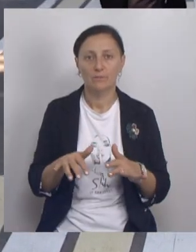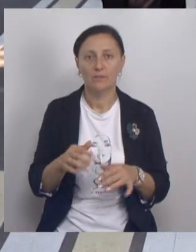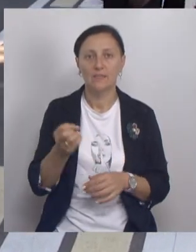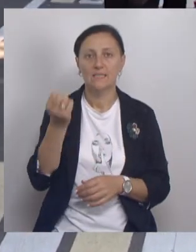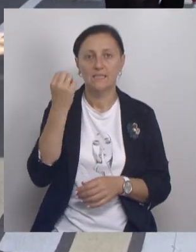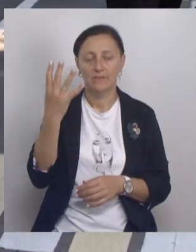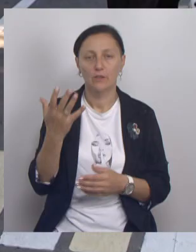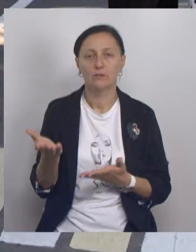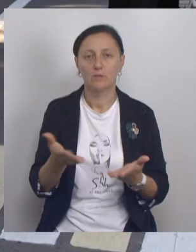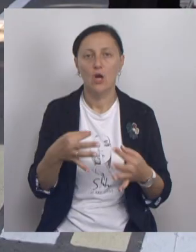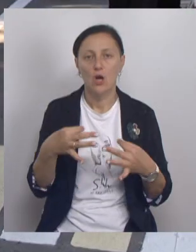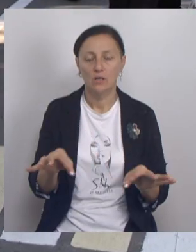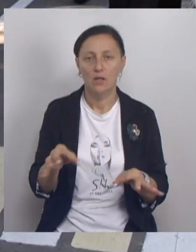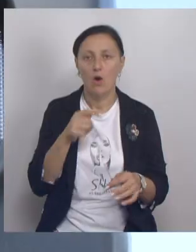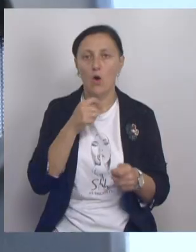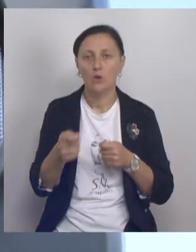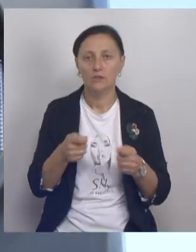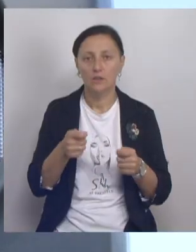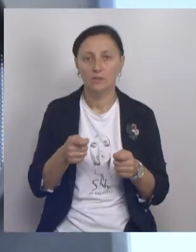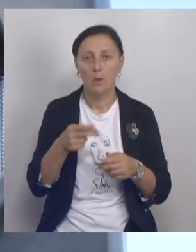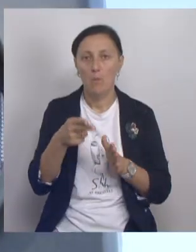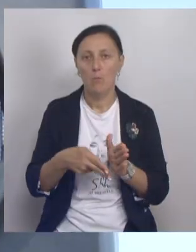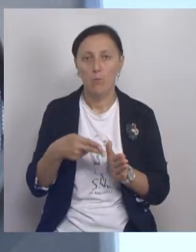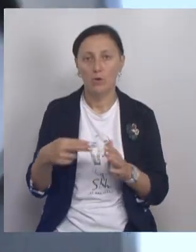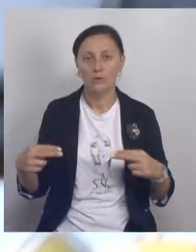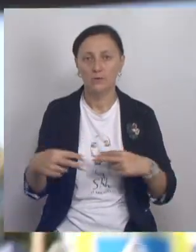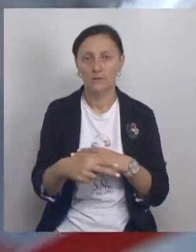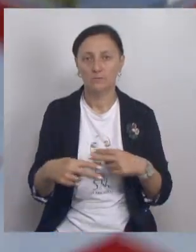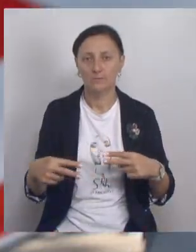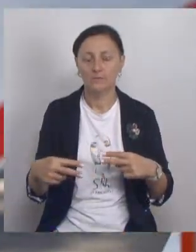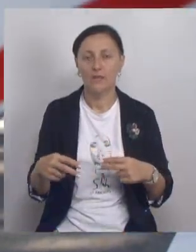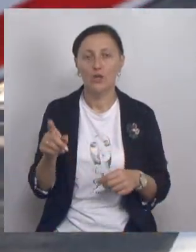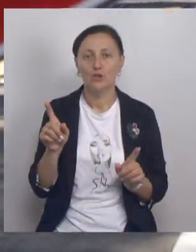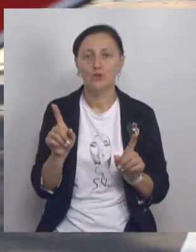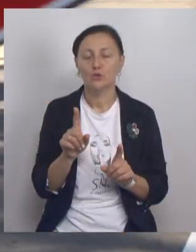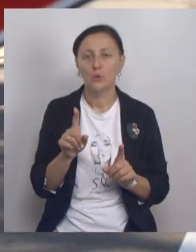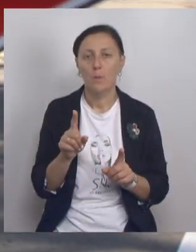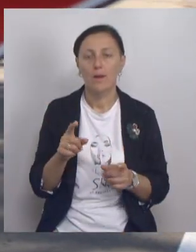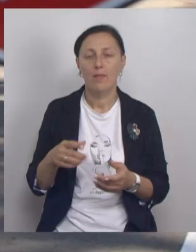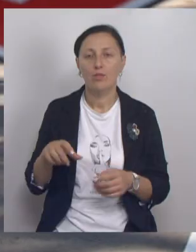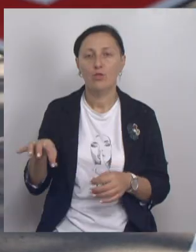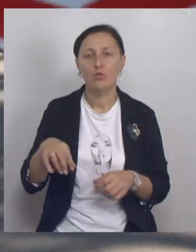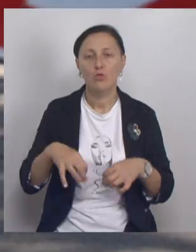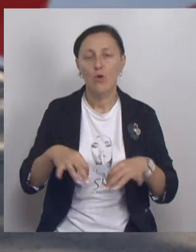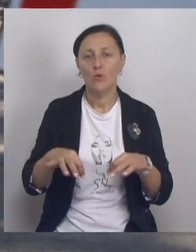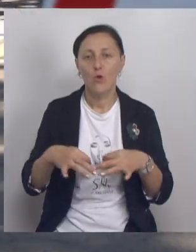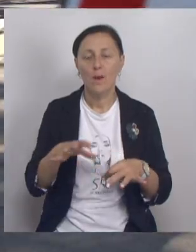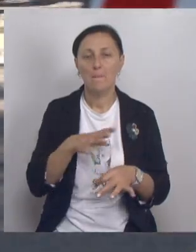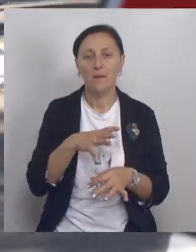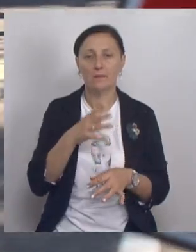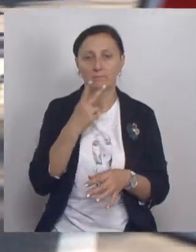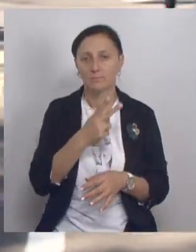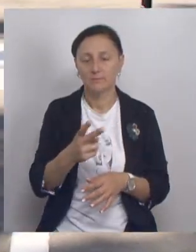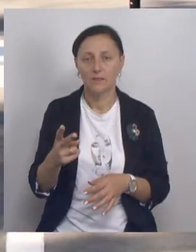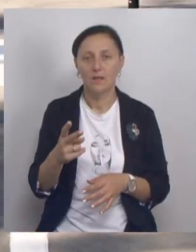движение разрешено, но будьте осторожны при проезде ЖД переезда, хорошо? Чтобы картина дороги у детей была полной, особое